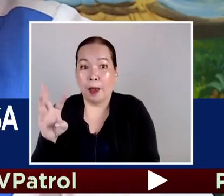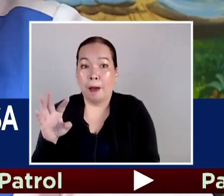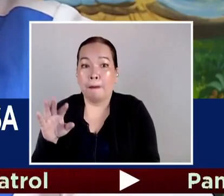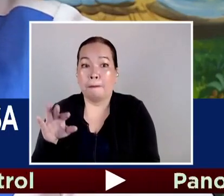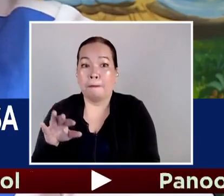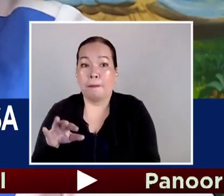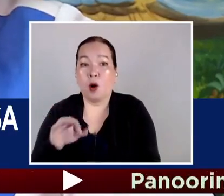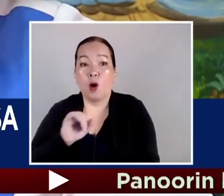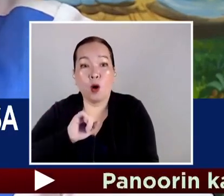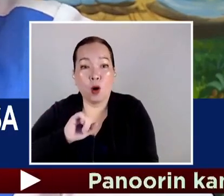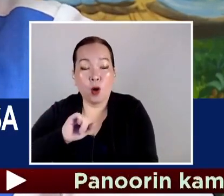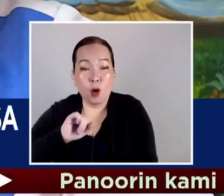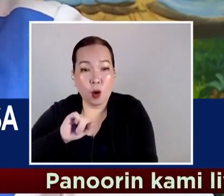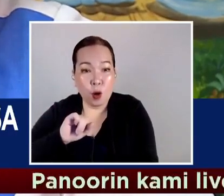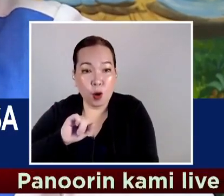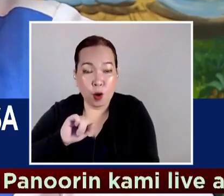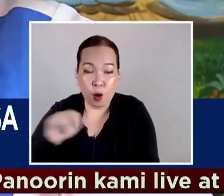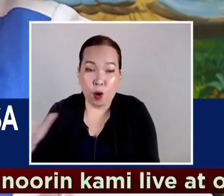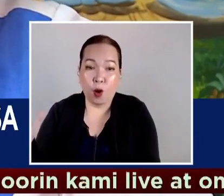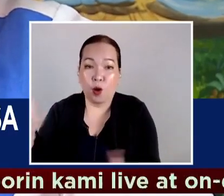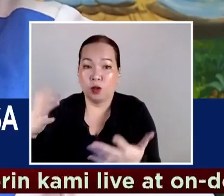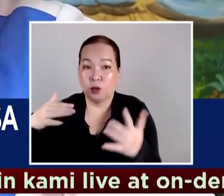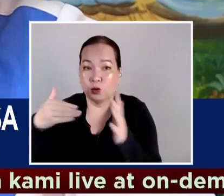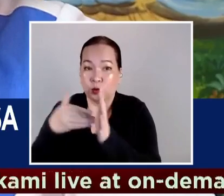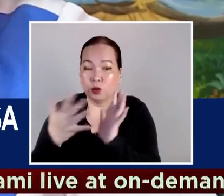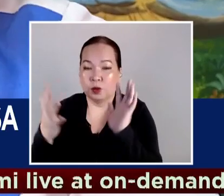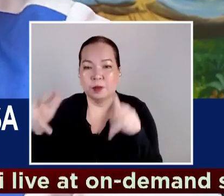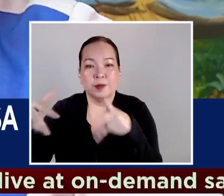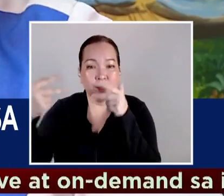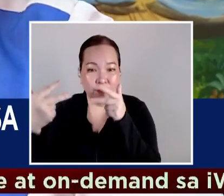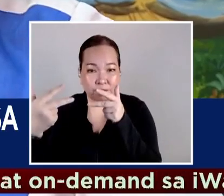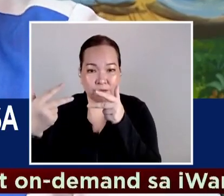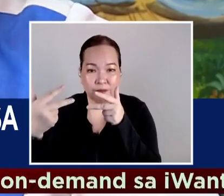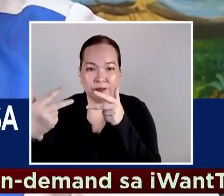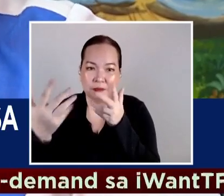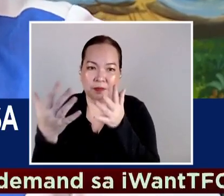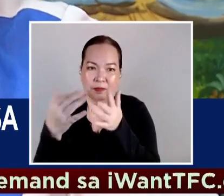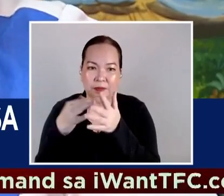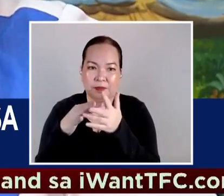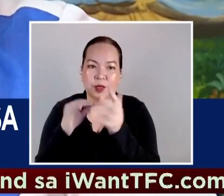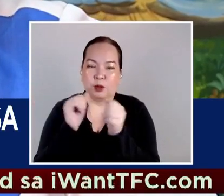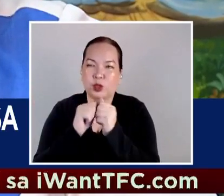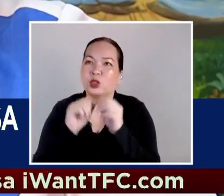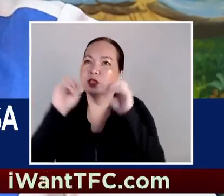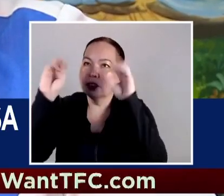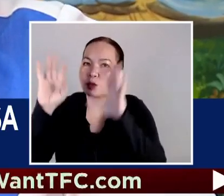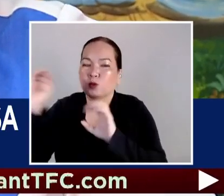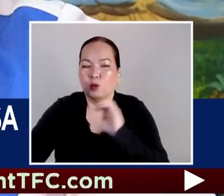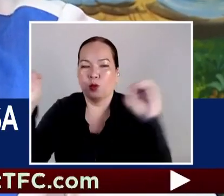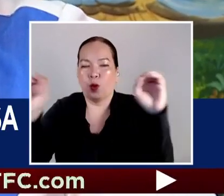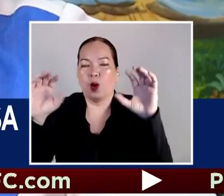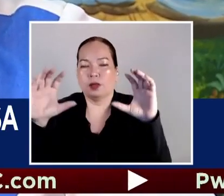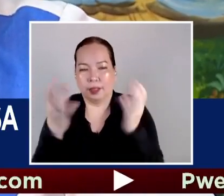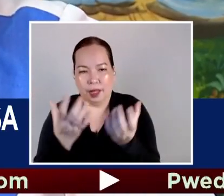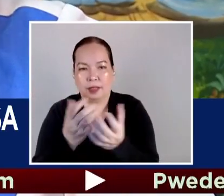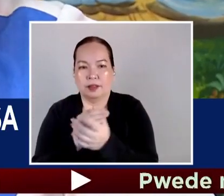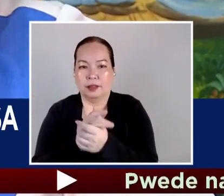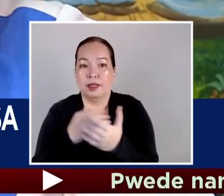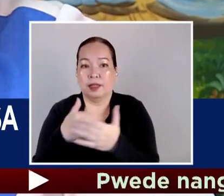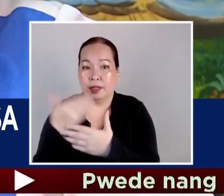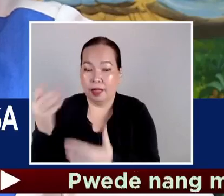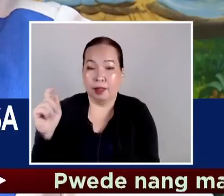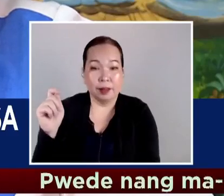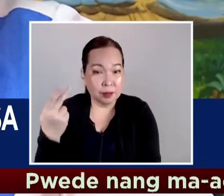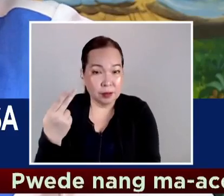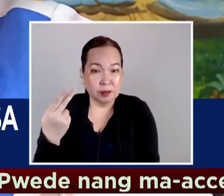synchronous. Meaning, it may be virtual, wherein imi-meet sila ng mga teachers nila. And then